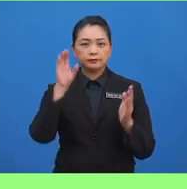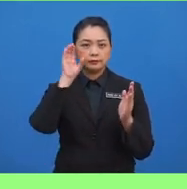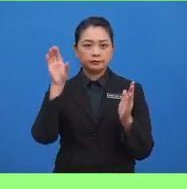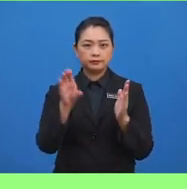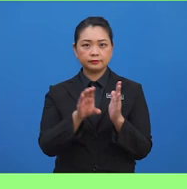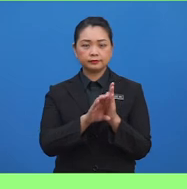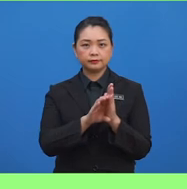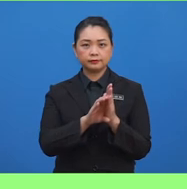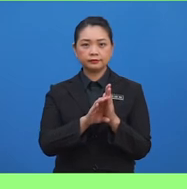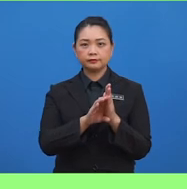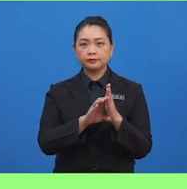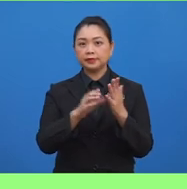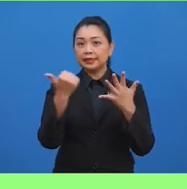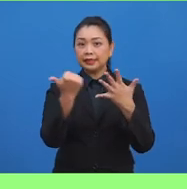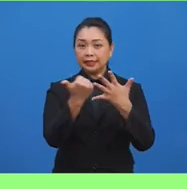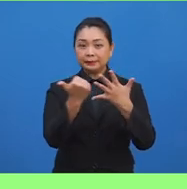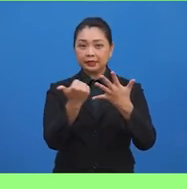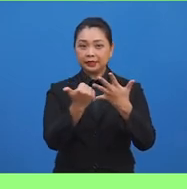gambar kelima